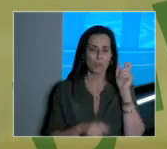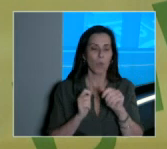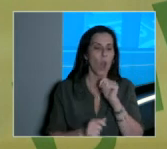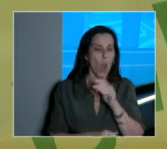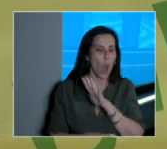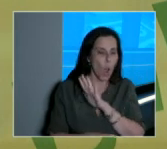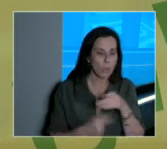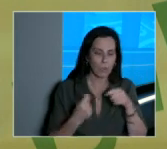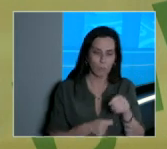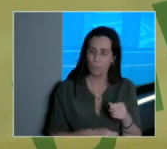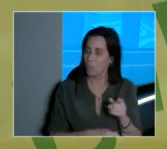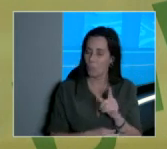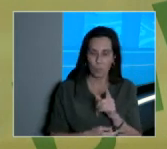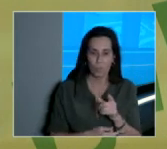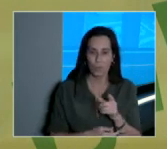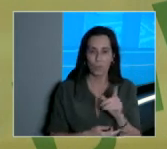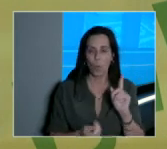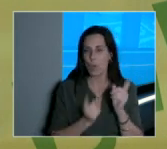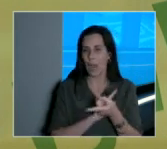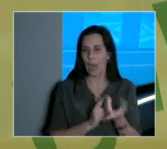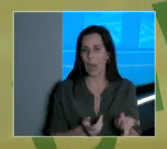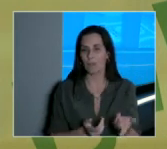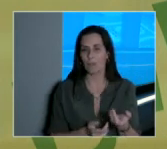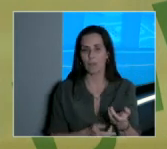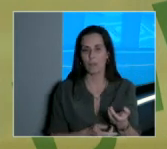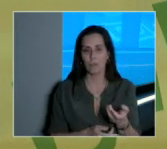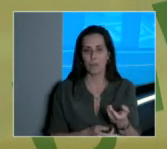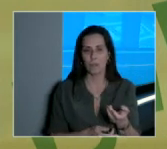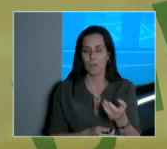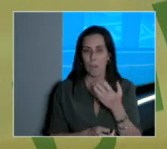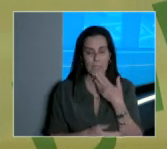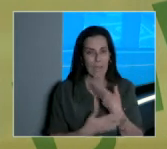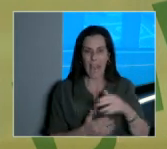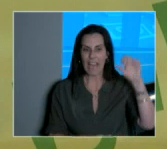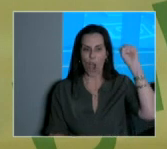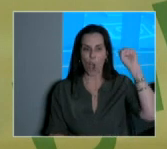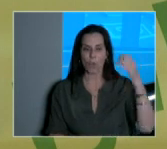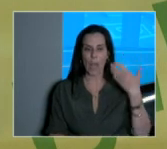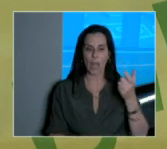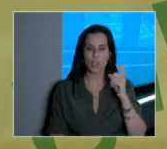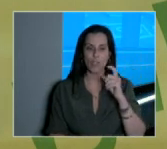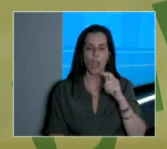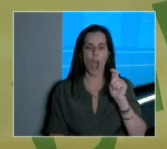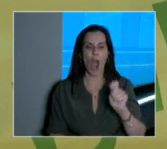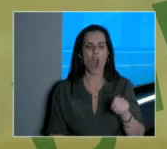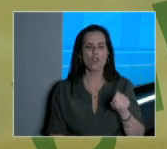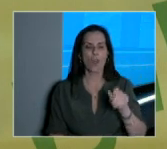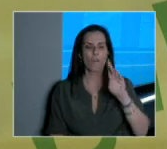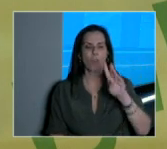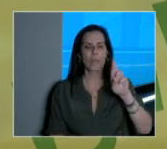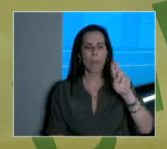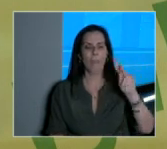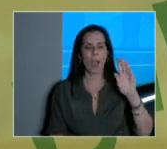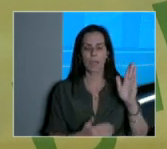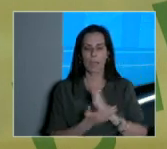לא רוצה את חברי הכנסת, הוא יחליף אותם. מדינת ישראל לא הייתה עריצות, עד שאהרון ברק הגיע ולקח לעצמו חוקי יסוד